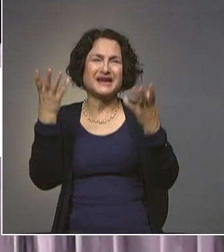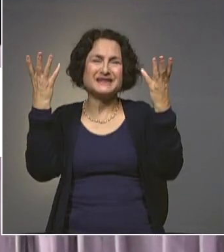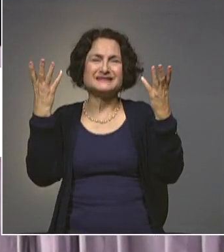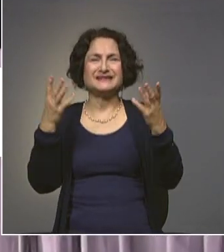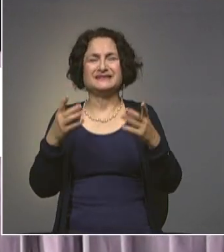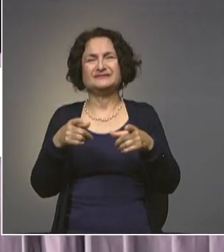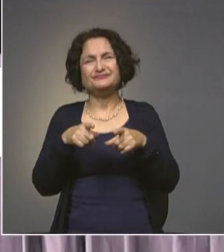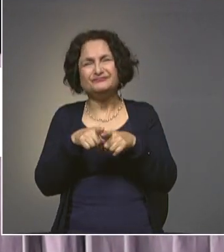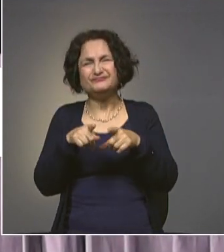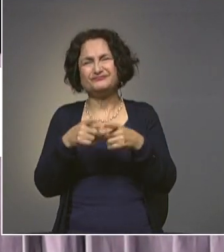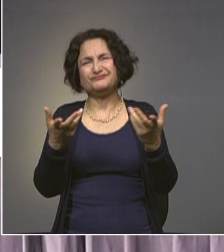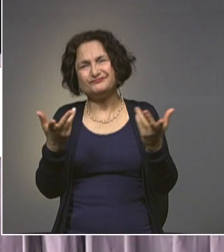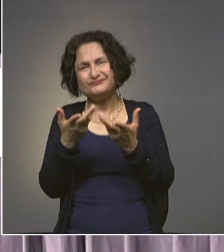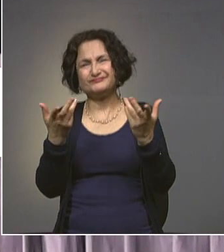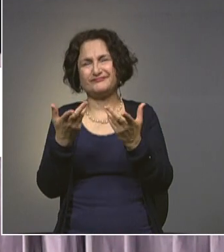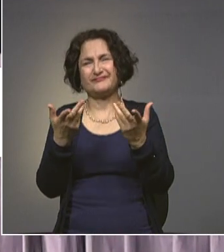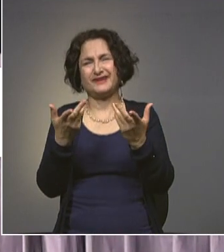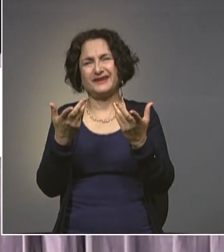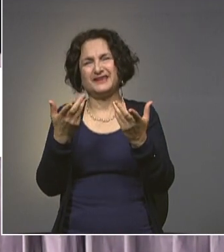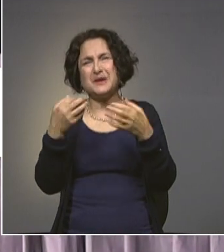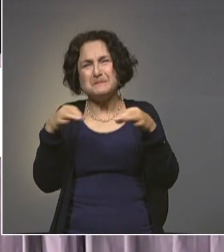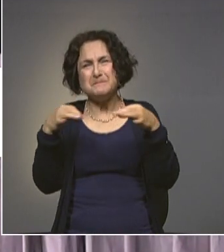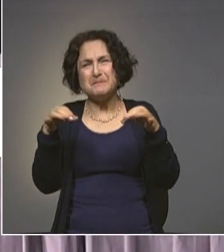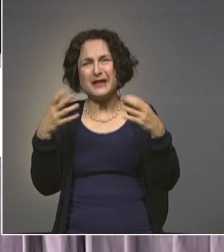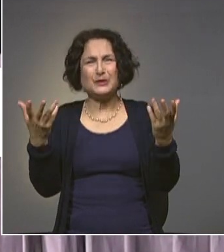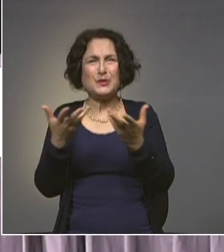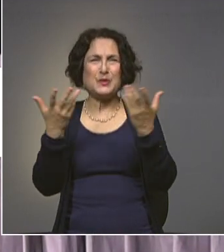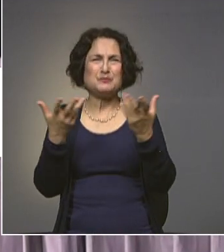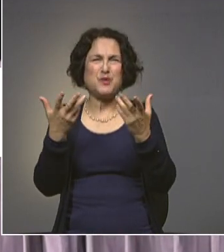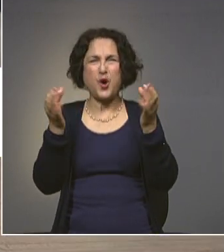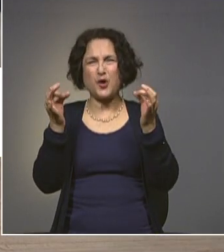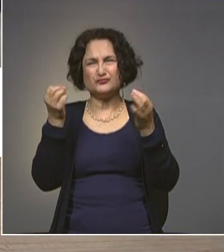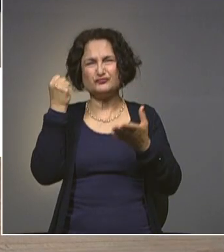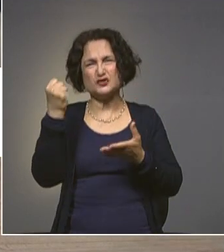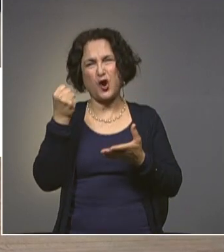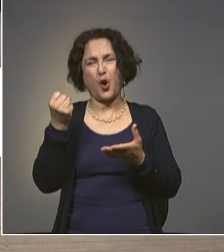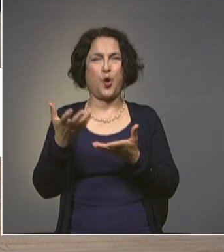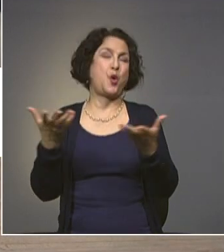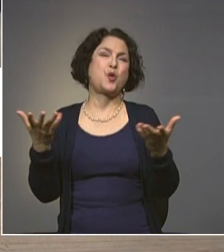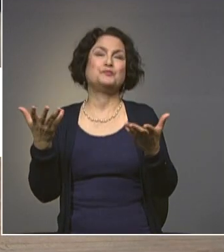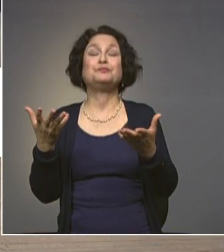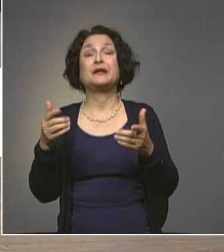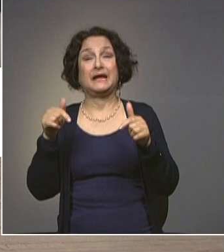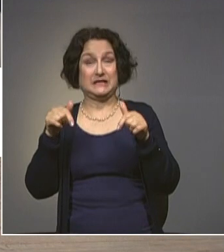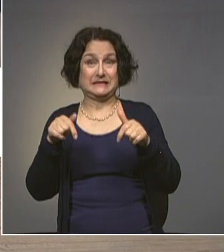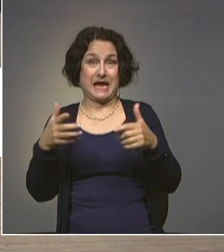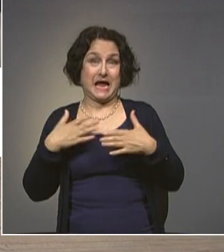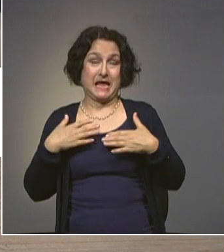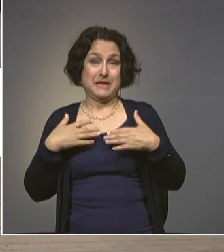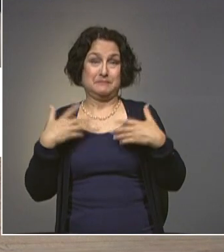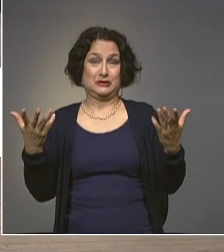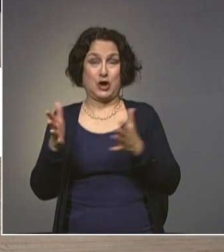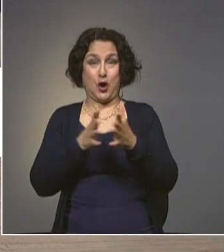кажа, постно откъм зрители. Малко по-строго, докато тази година имаше публика, която реагираше съответно